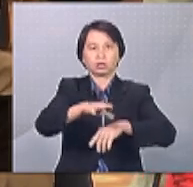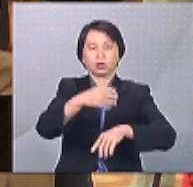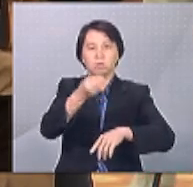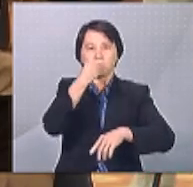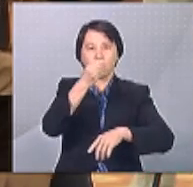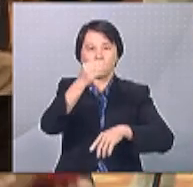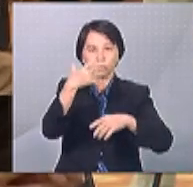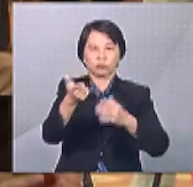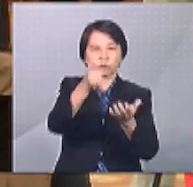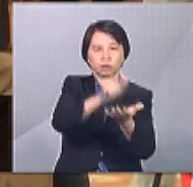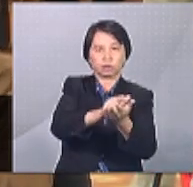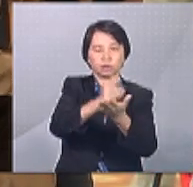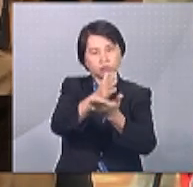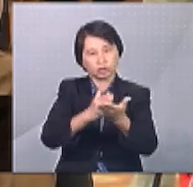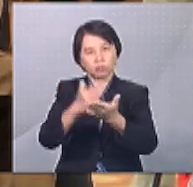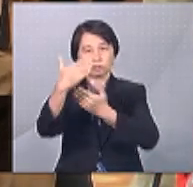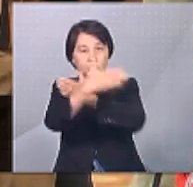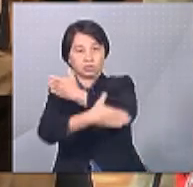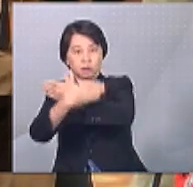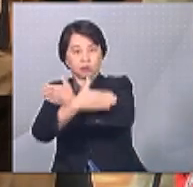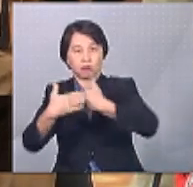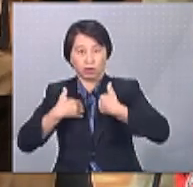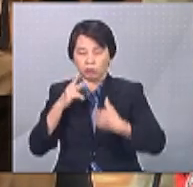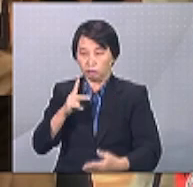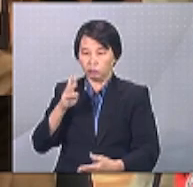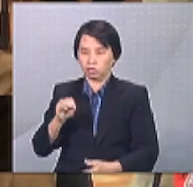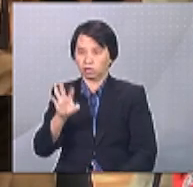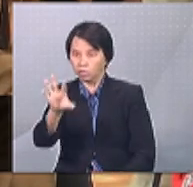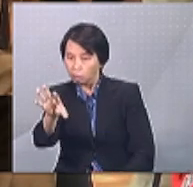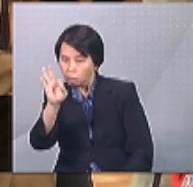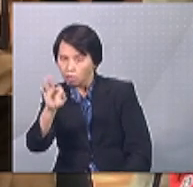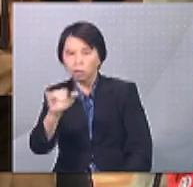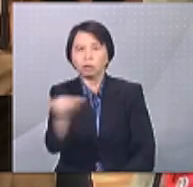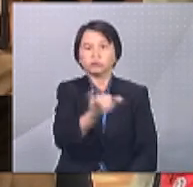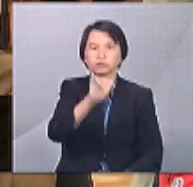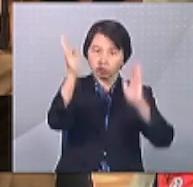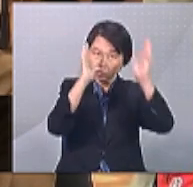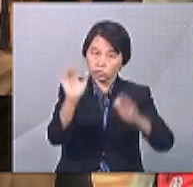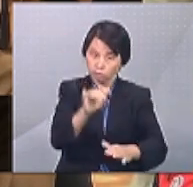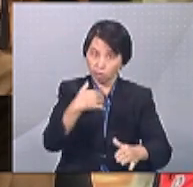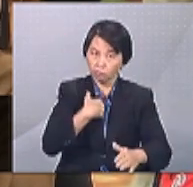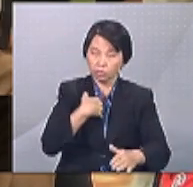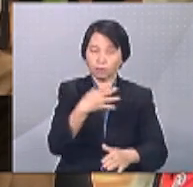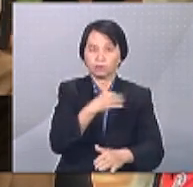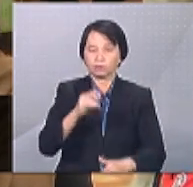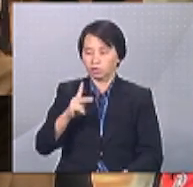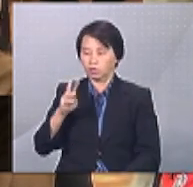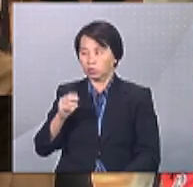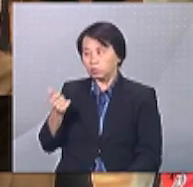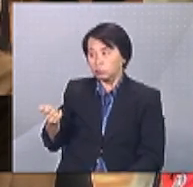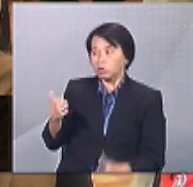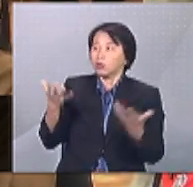telah dilaporkan di beberapa negara. Adakah KKM mengesan kes serupa di negara ini dan di pihak KKM sendiri